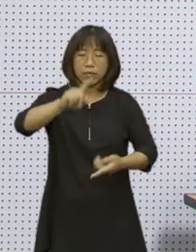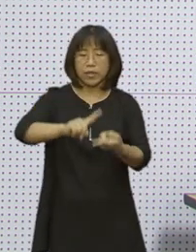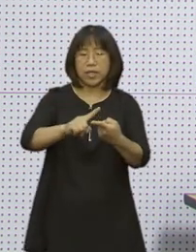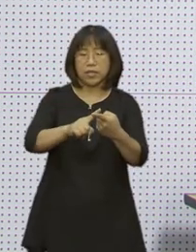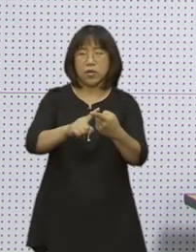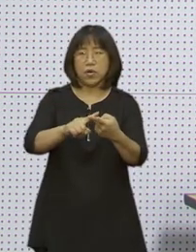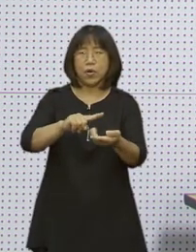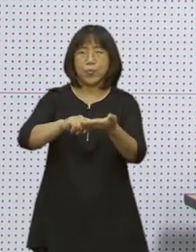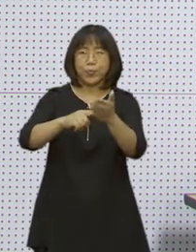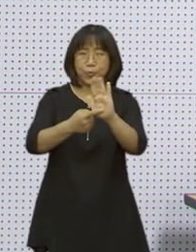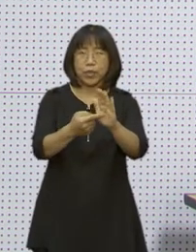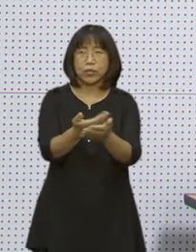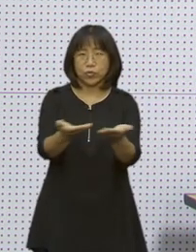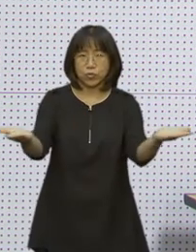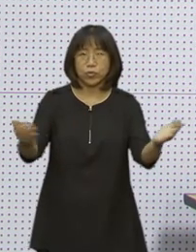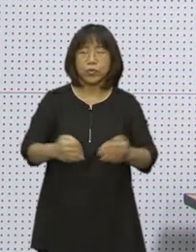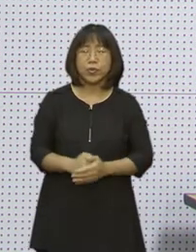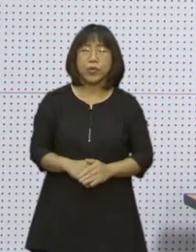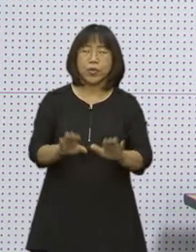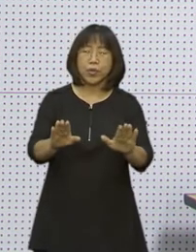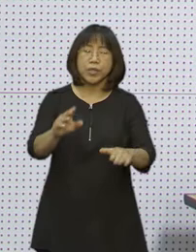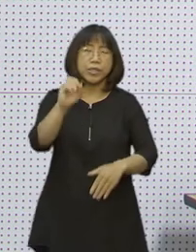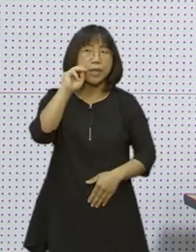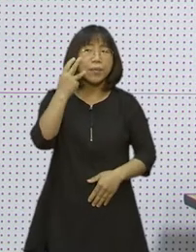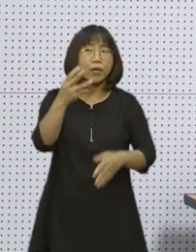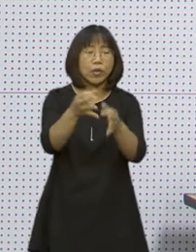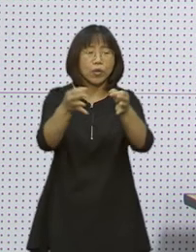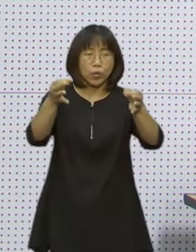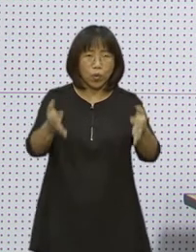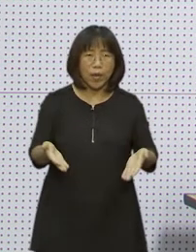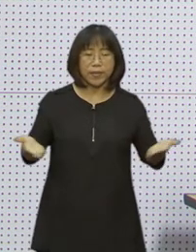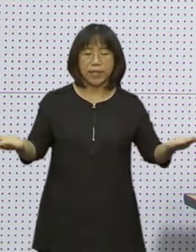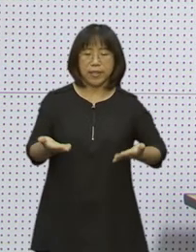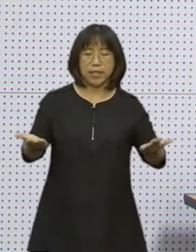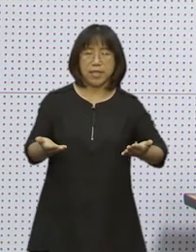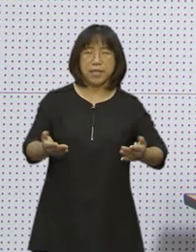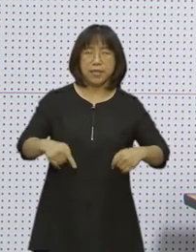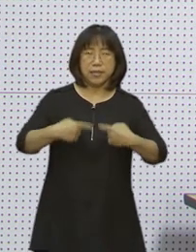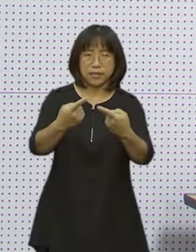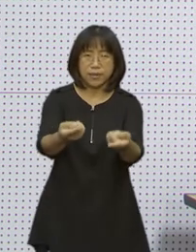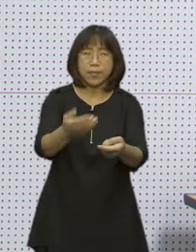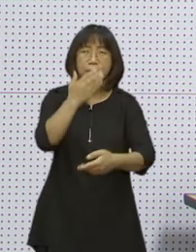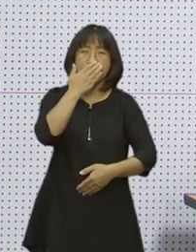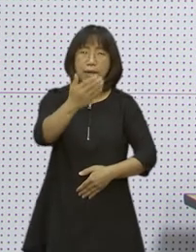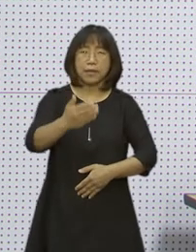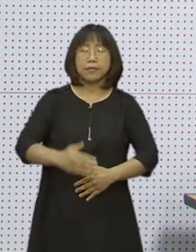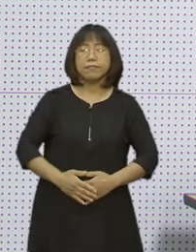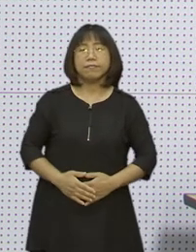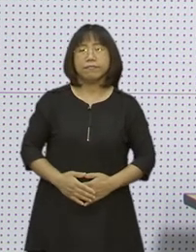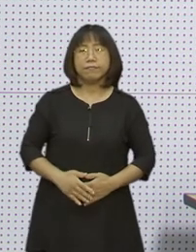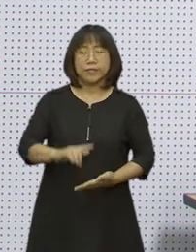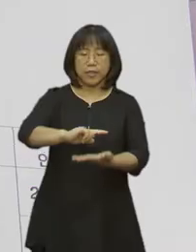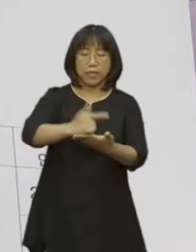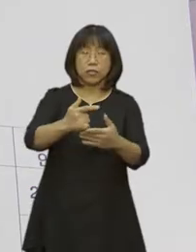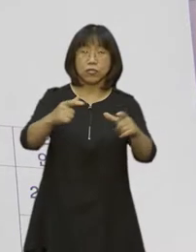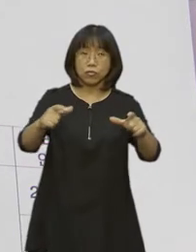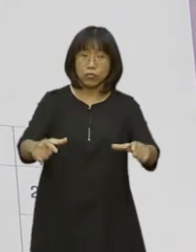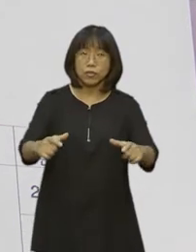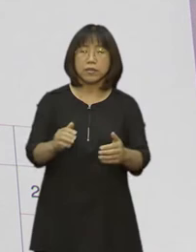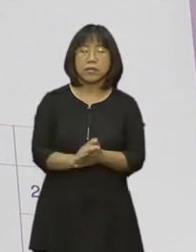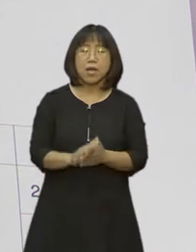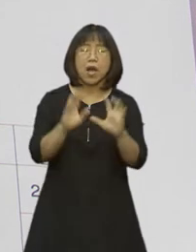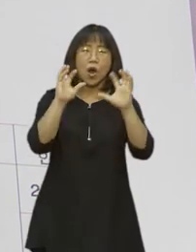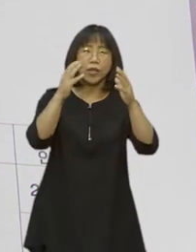계획으로 선발이 확정된 참여자는 11월까지 3개월간 사업에 참여하게 됩니다.